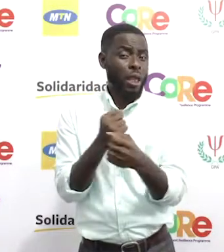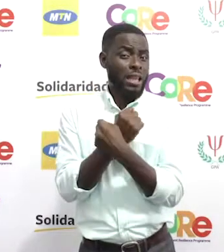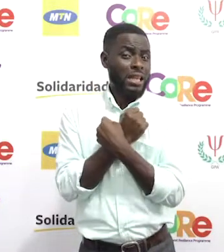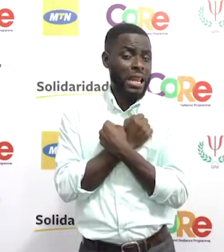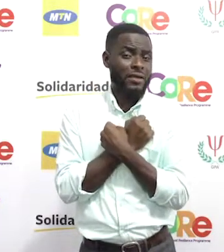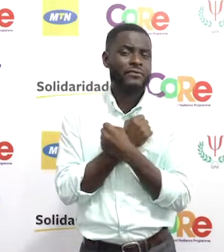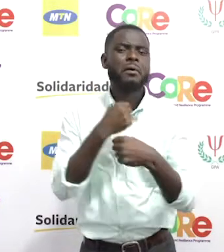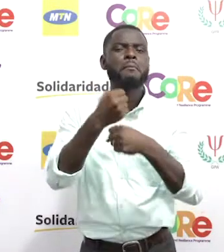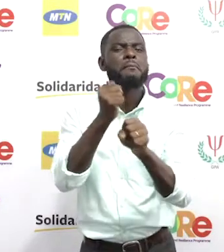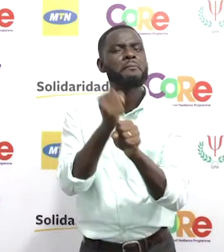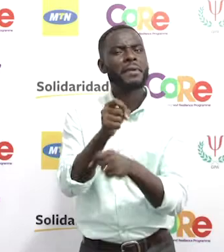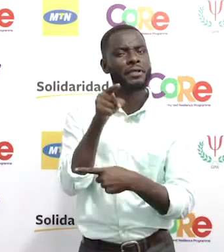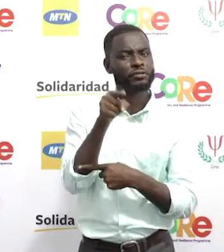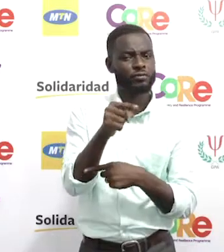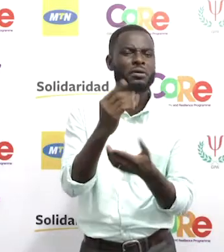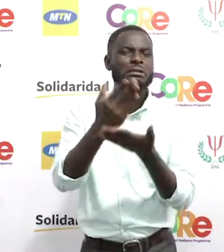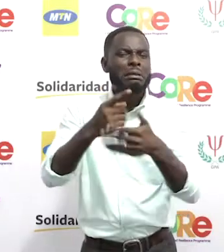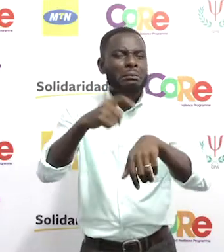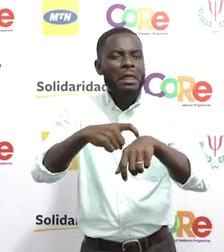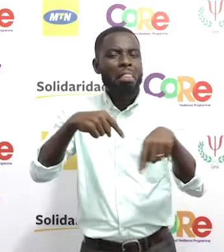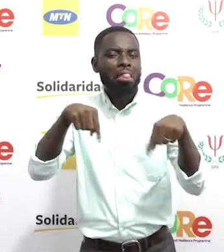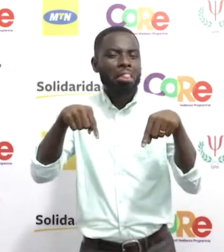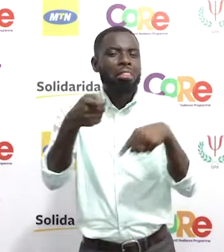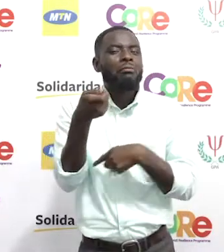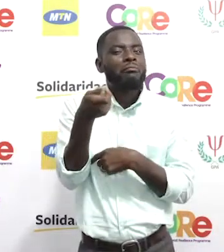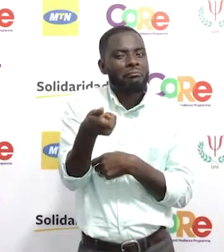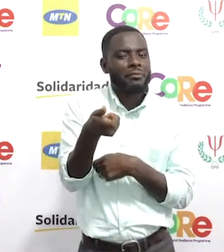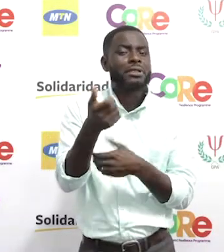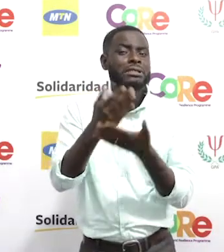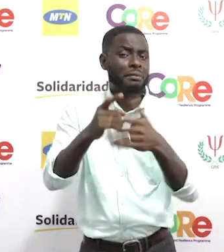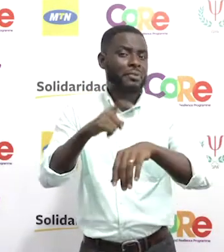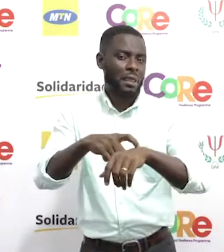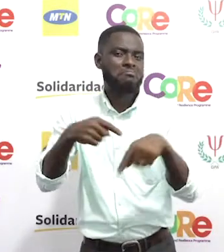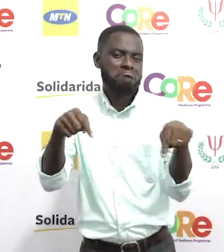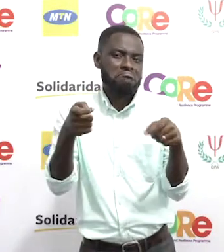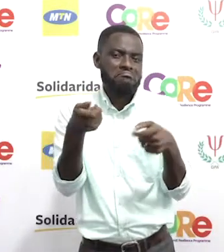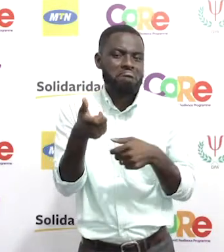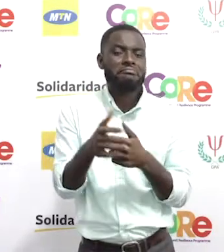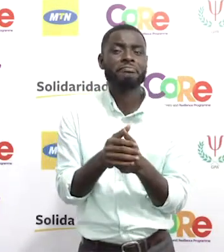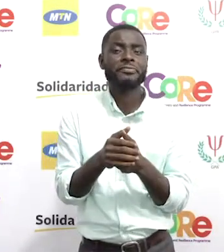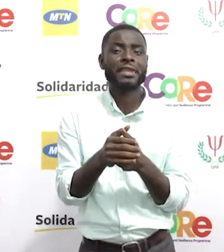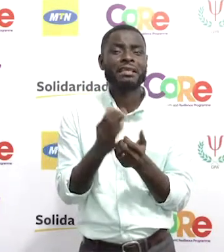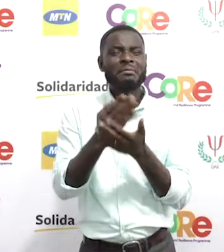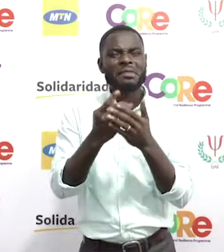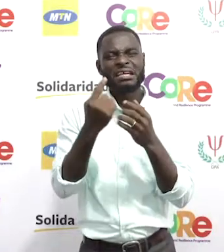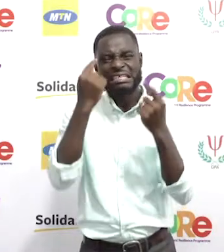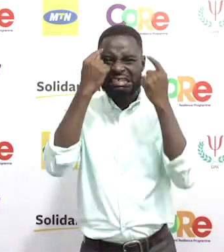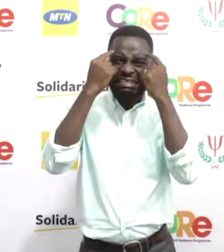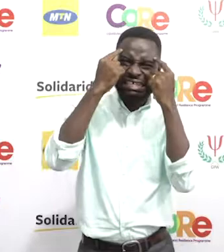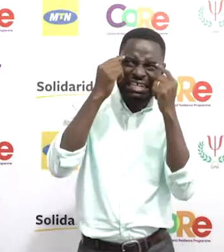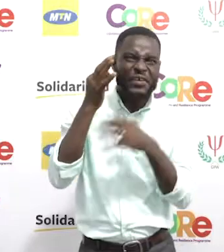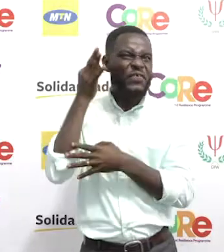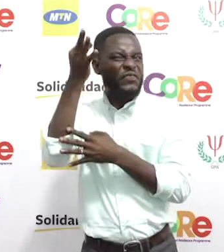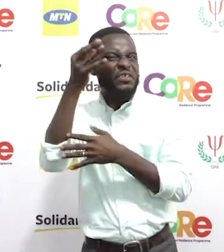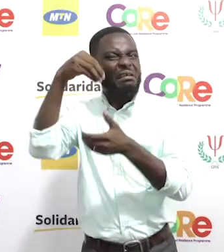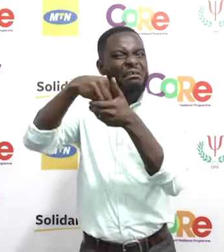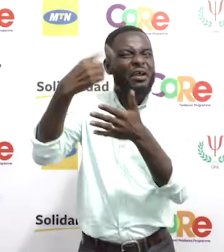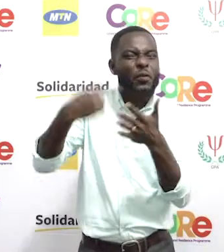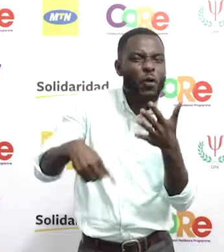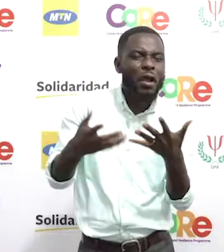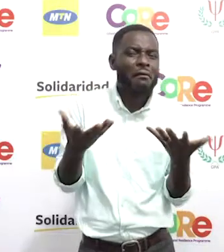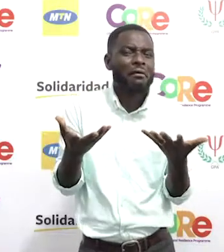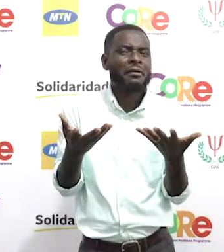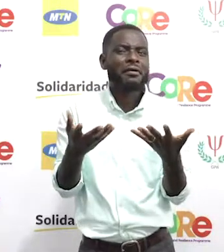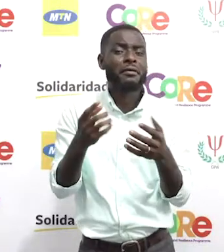moko. Ni beko me eke gbeye she moko ba o mlien. Oye gbeye she moke ha boni wose ni bi ba